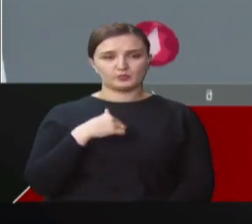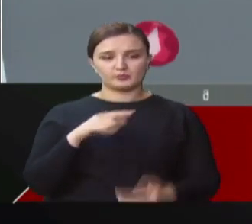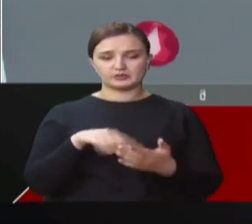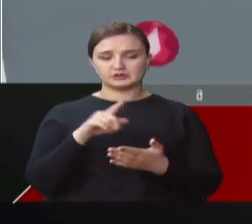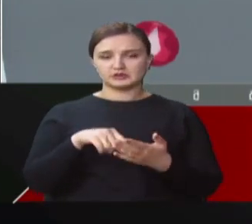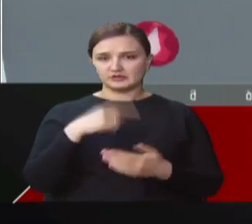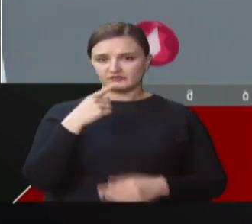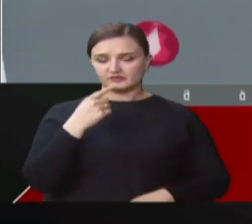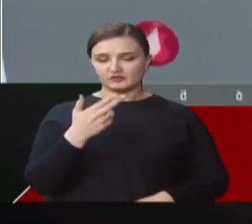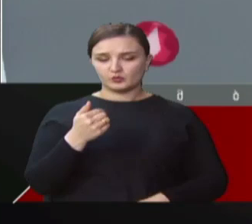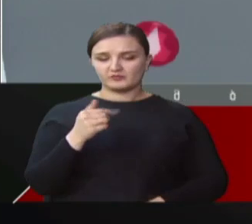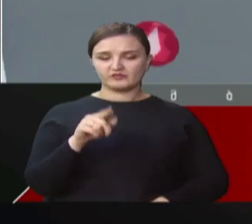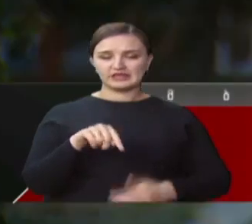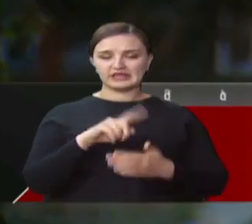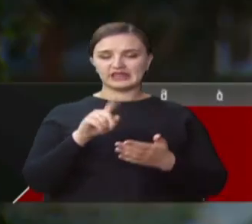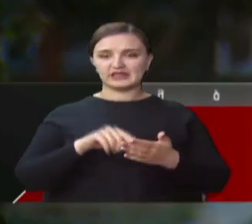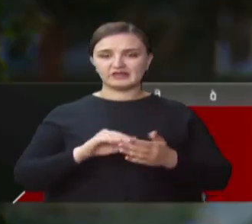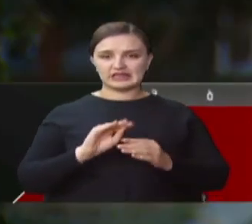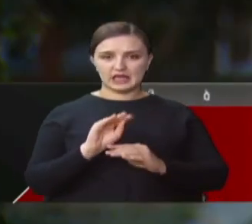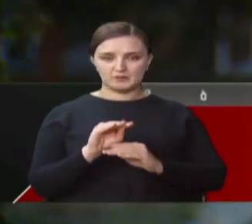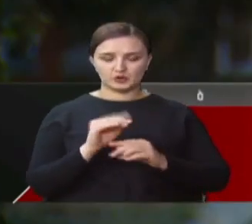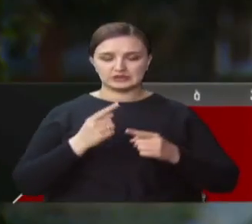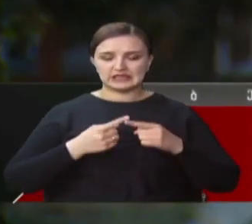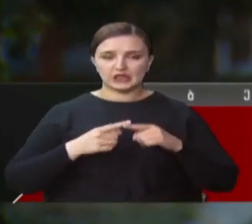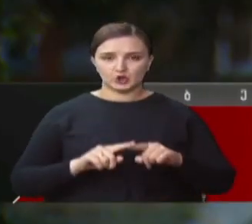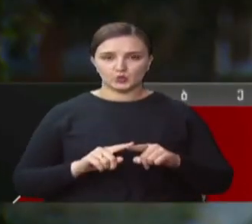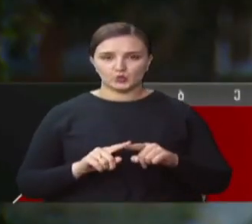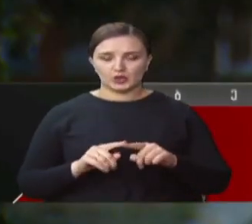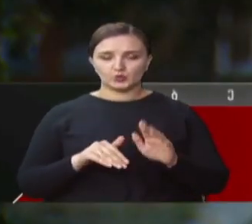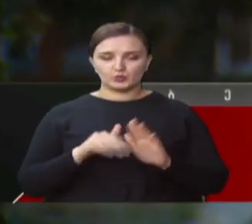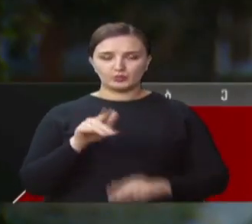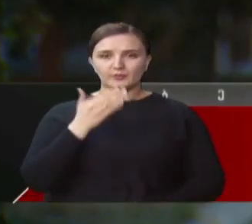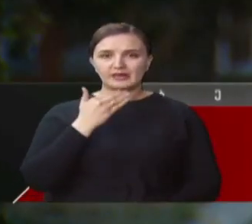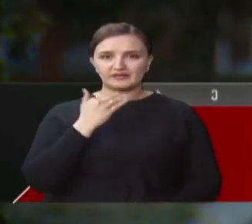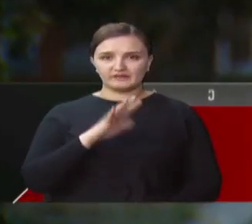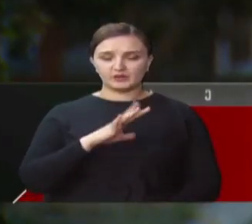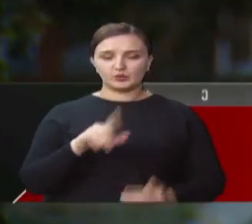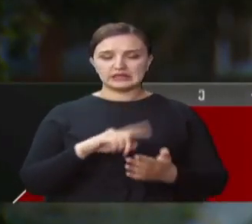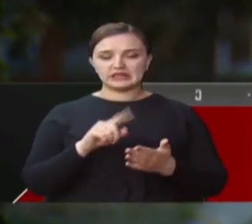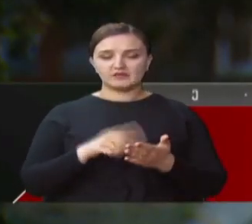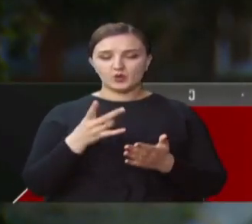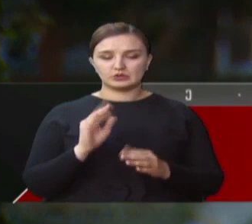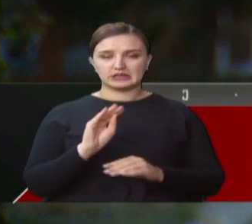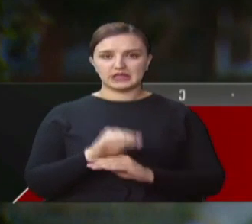რომ კითხვა დაემატოს რეალურად, ტექნიკურად ბევრად საკმაოდ მარტივი იყო, კითხვა